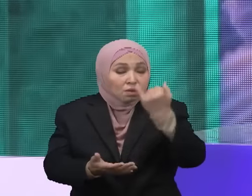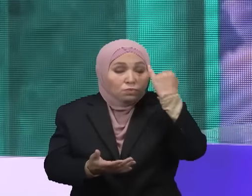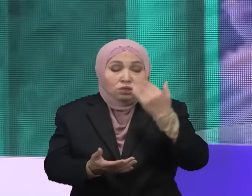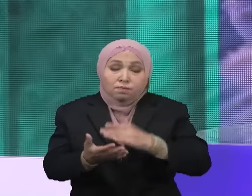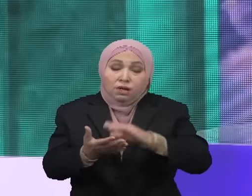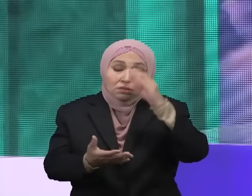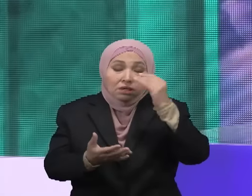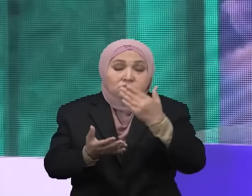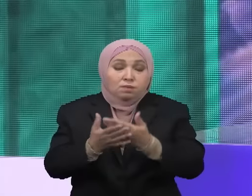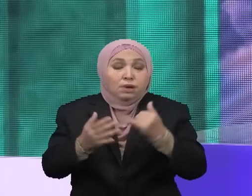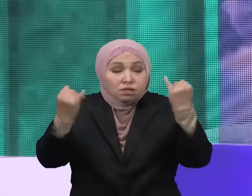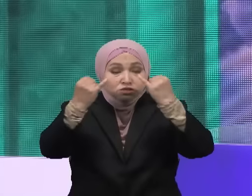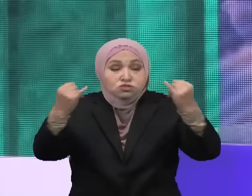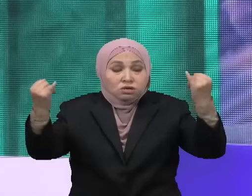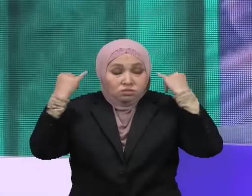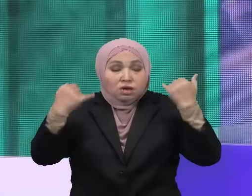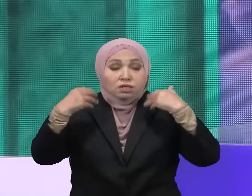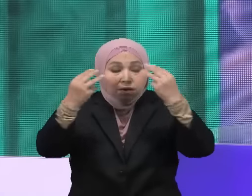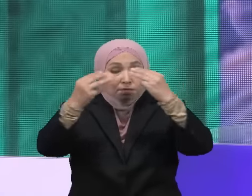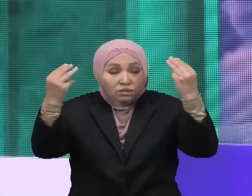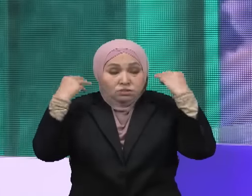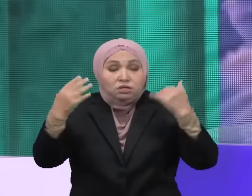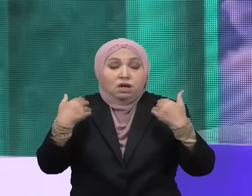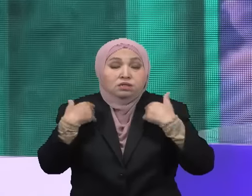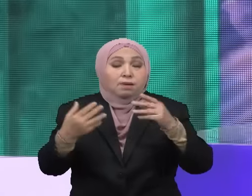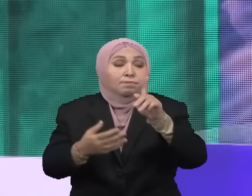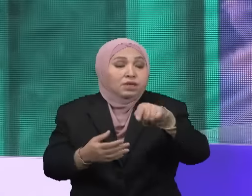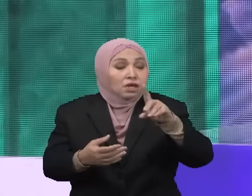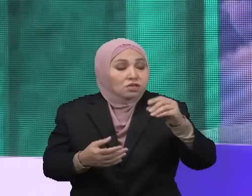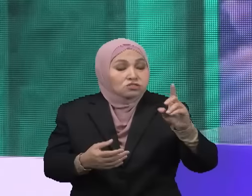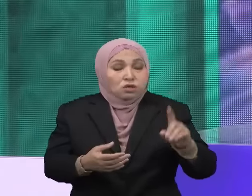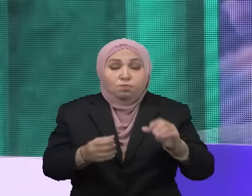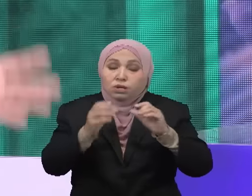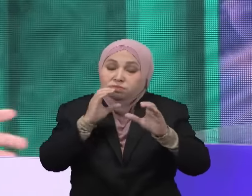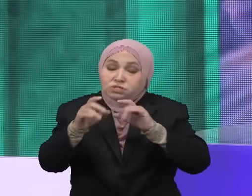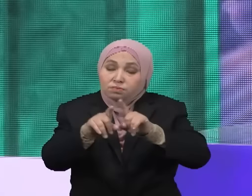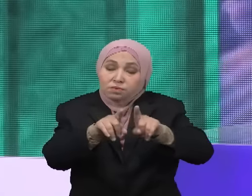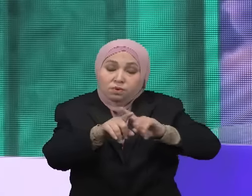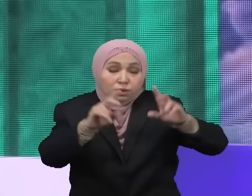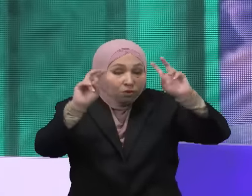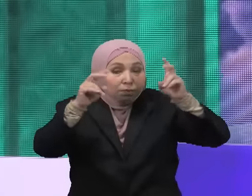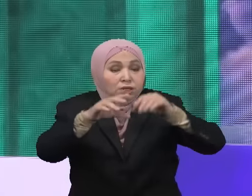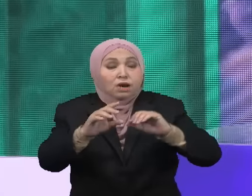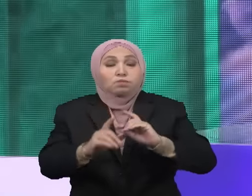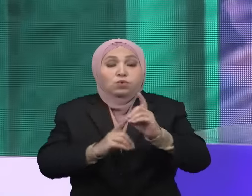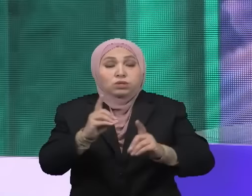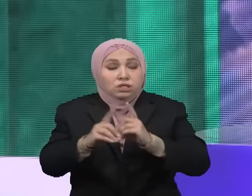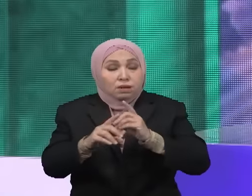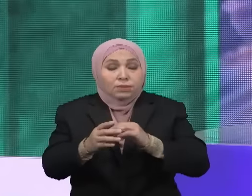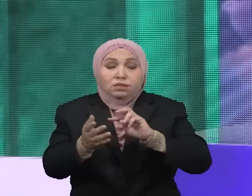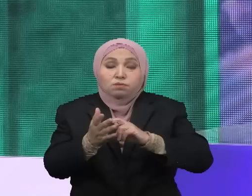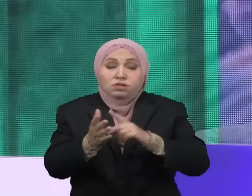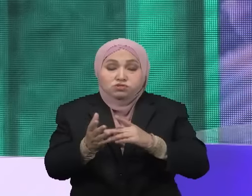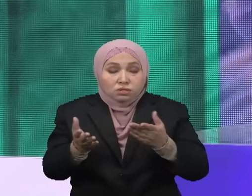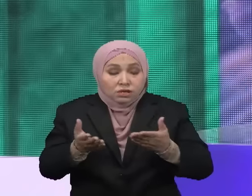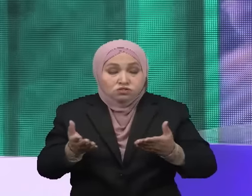belajar sampai ada ijazah, ada master, ada PhD, ya, boleh bercakap pelbagai topik dalam dunia ini. Tetapi yang dimaksudkan